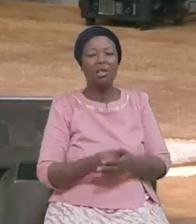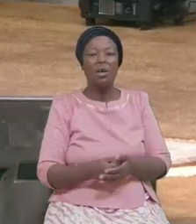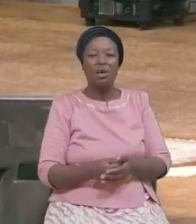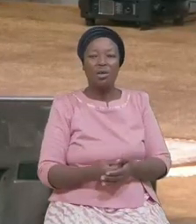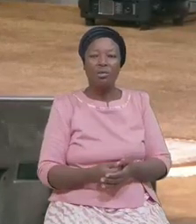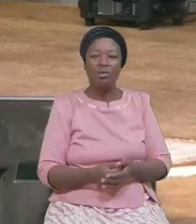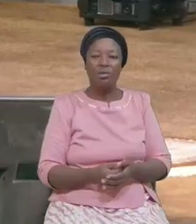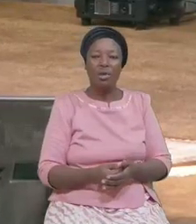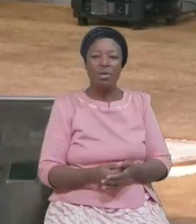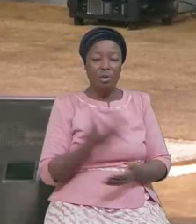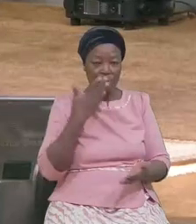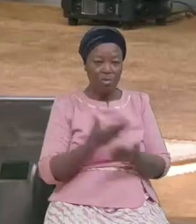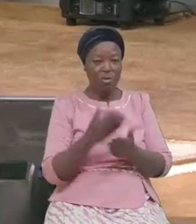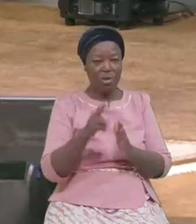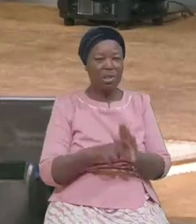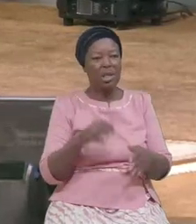Et verset 12.